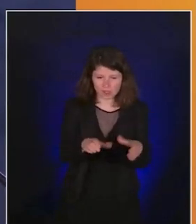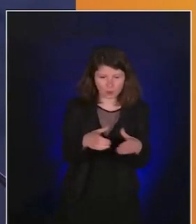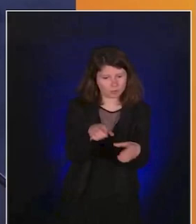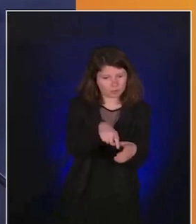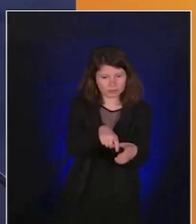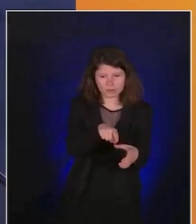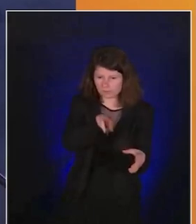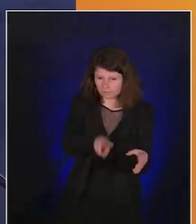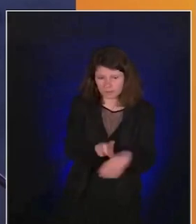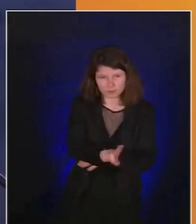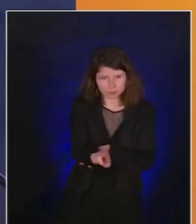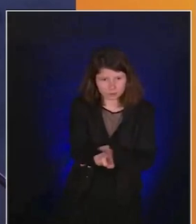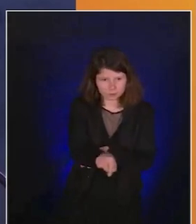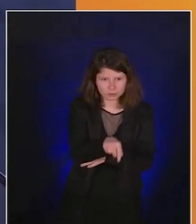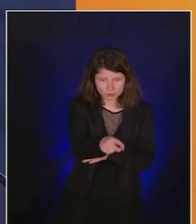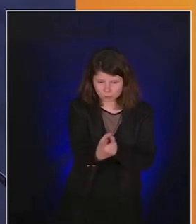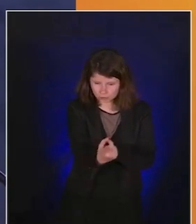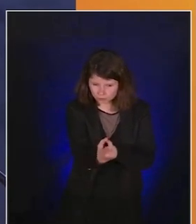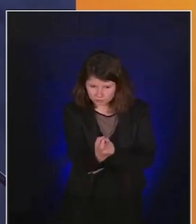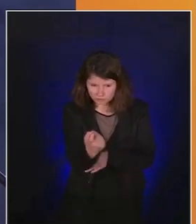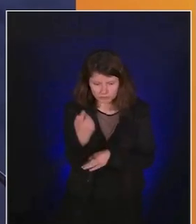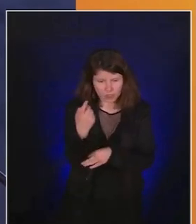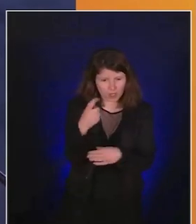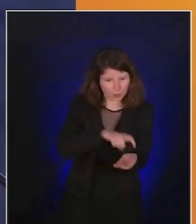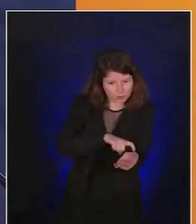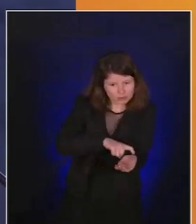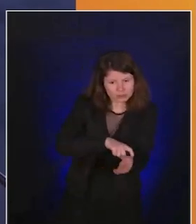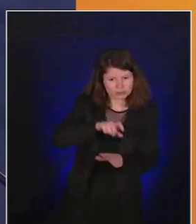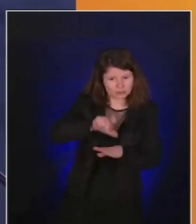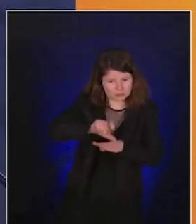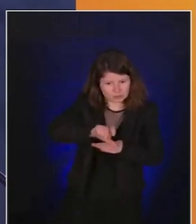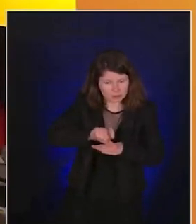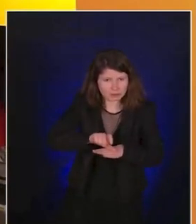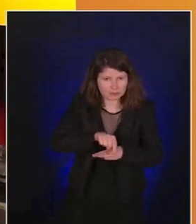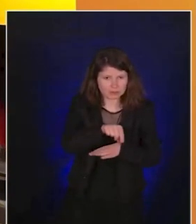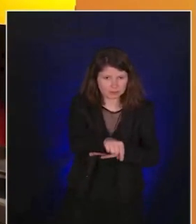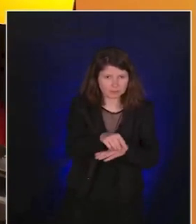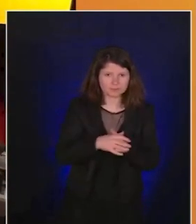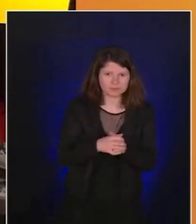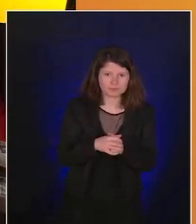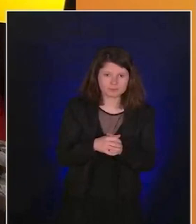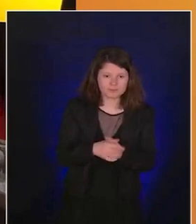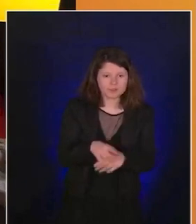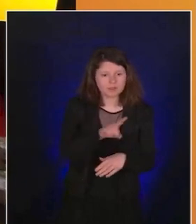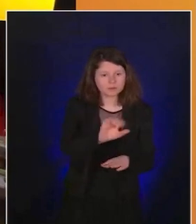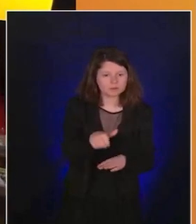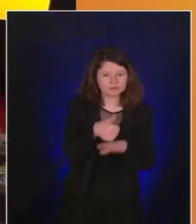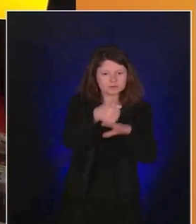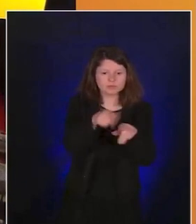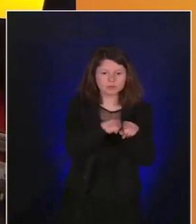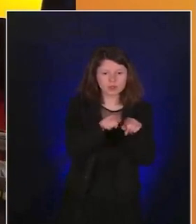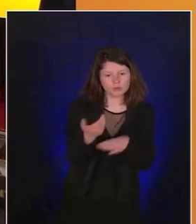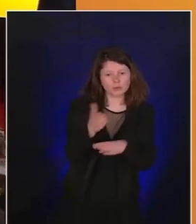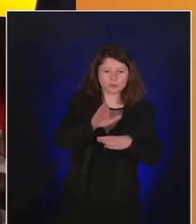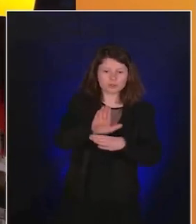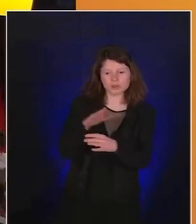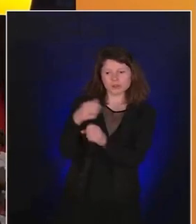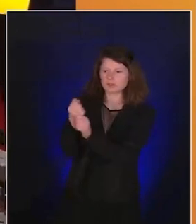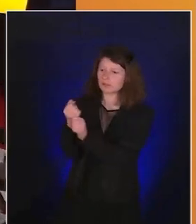idéologico-politique lié au régime islamique, siège en tant que représentant des travailleurs iraniens au sein de